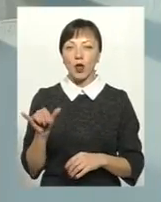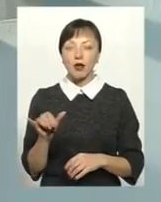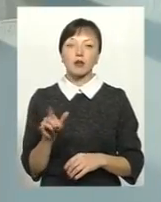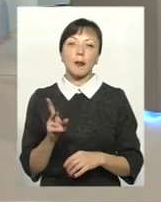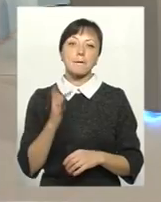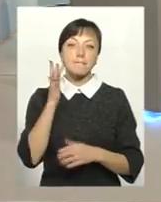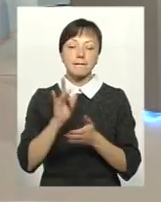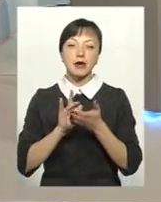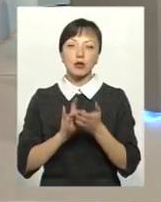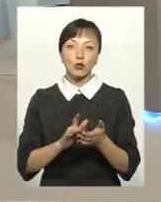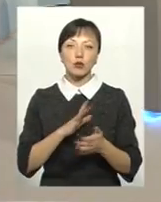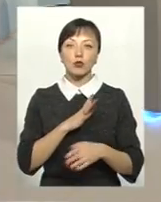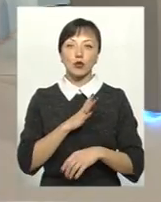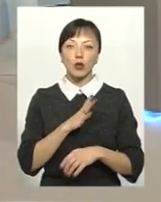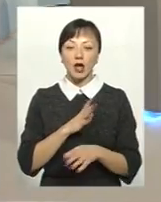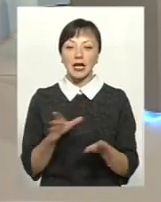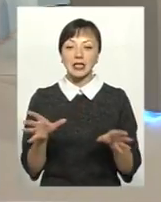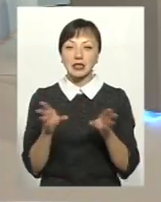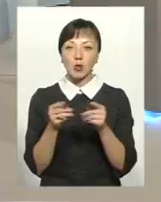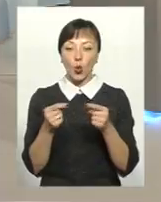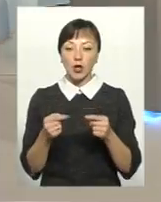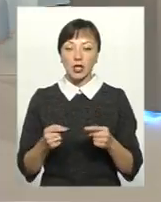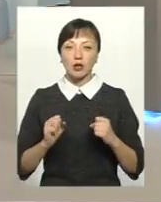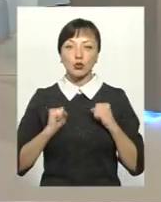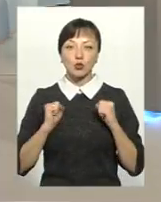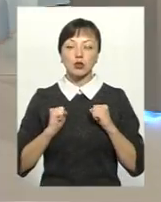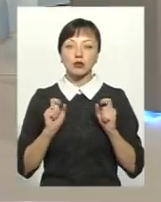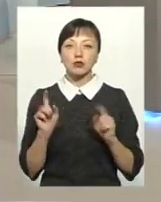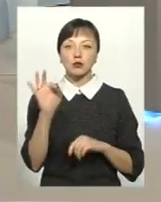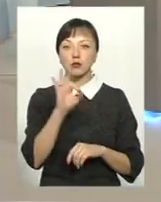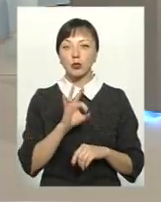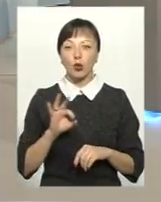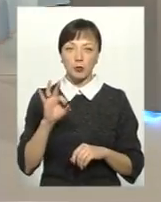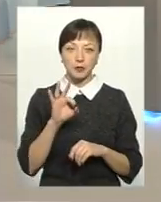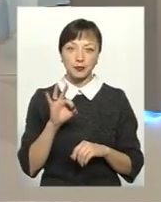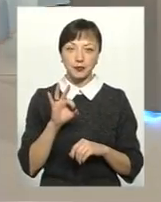метою меморандуму це було дійсно координація зусиль щодо